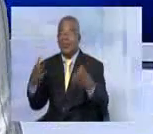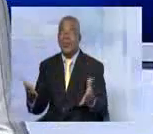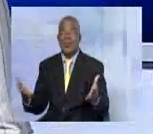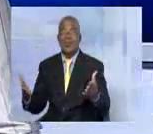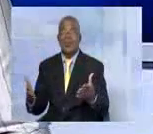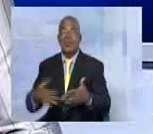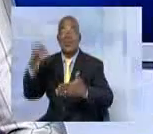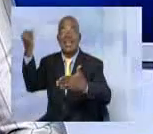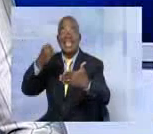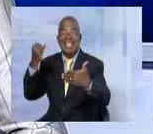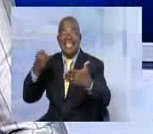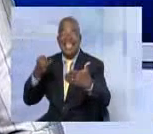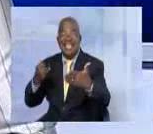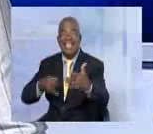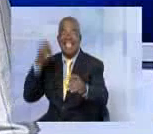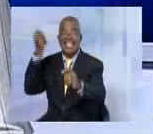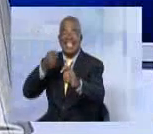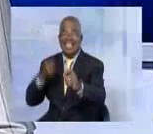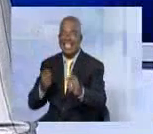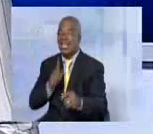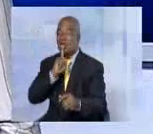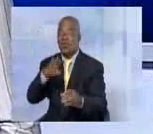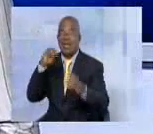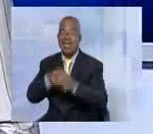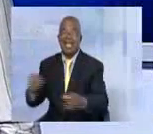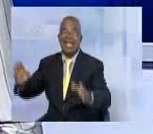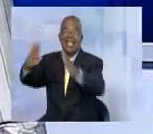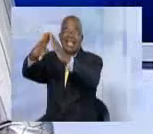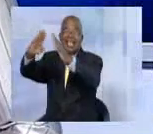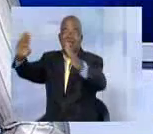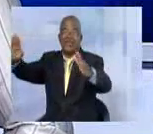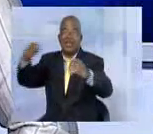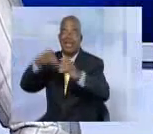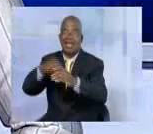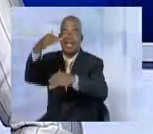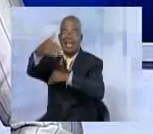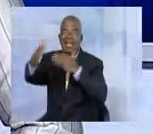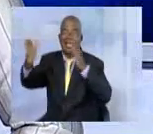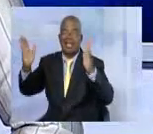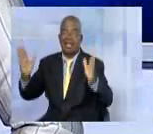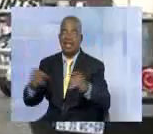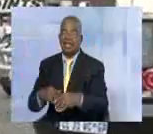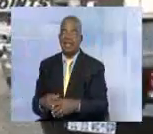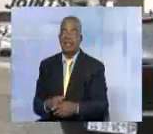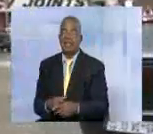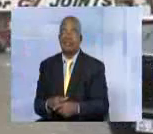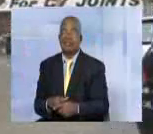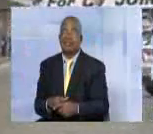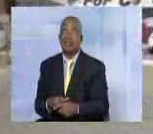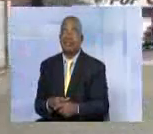exposés. Occasion pour les visiteurs de découvrir toute la richesse du design africain.